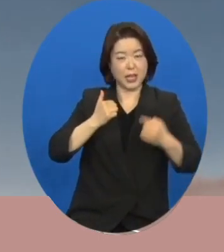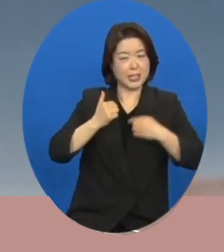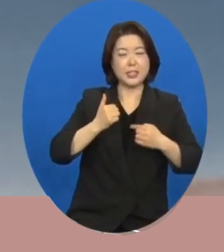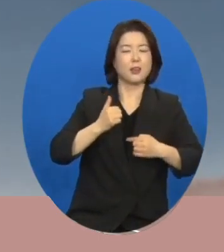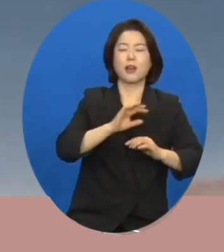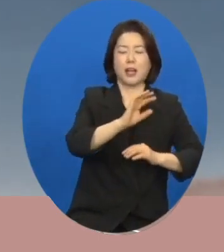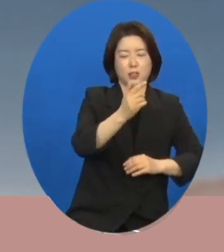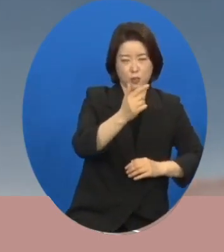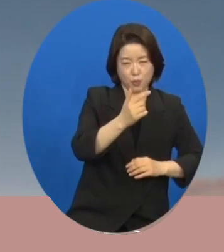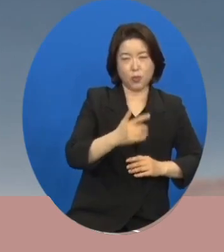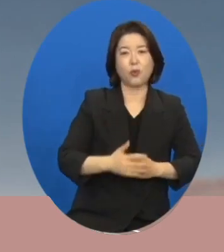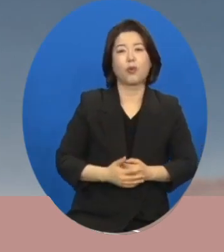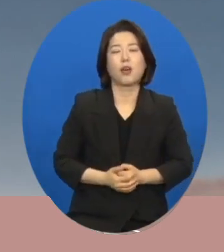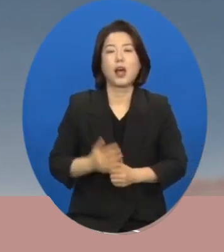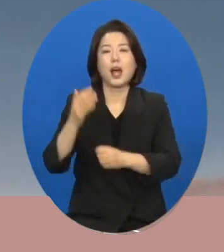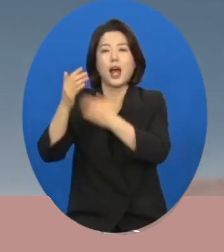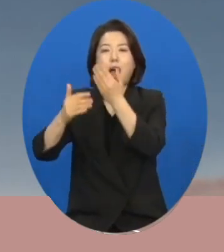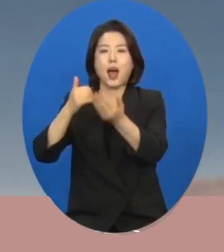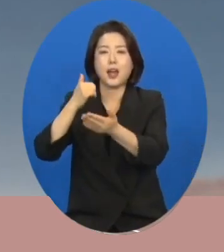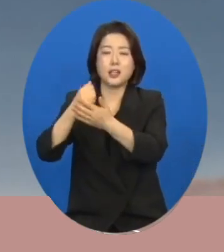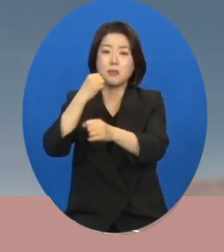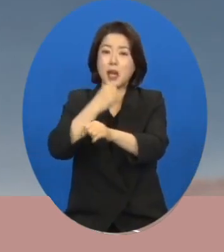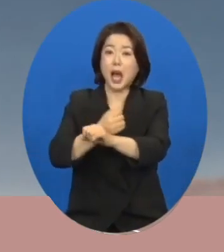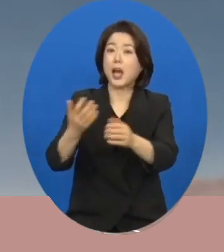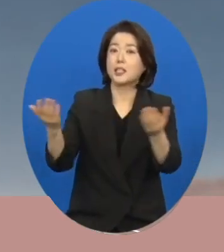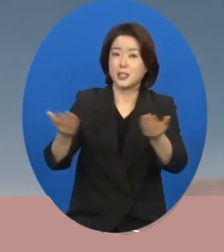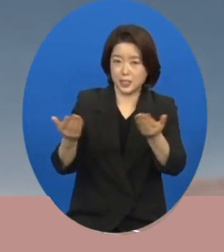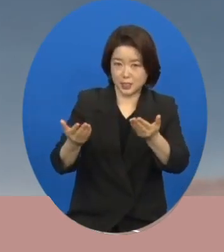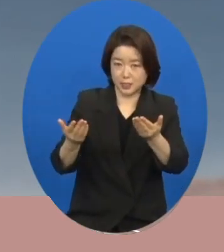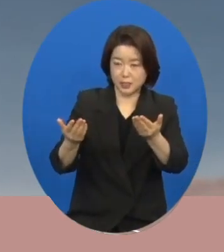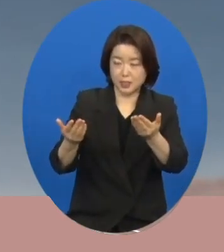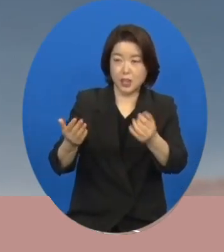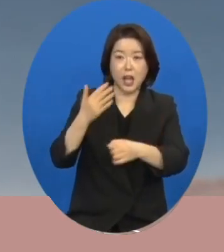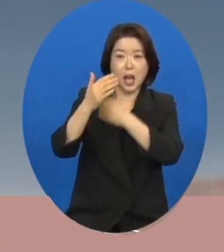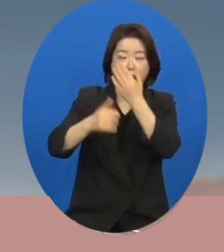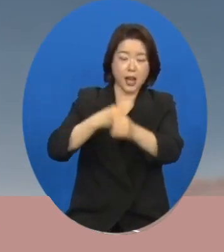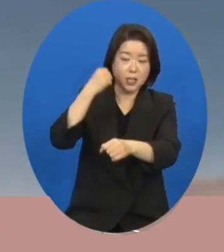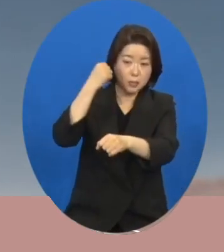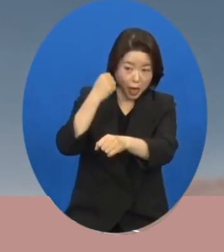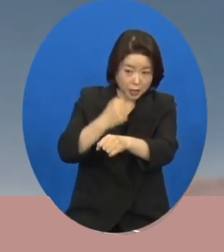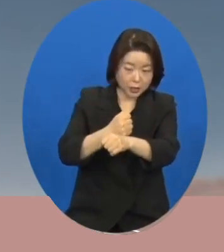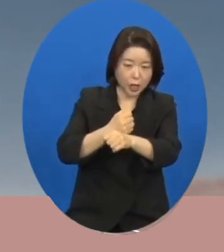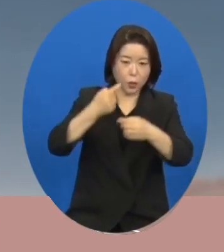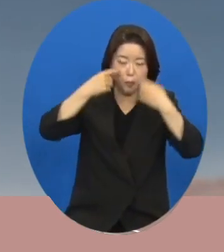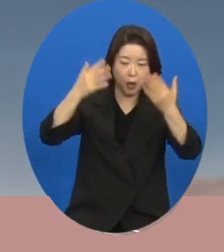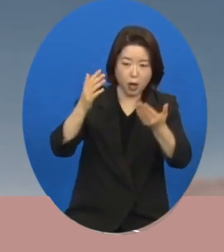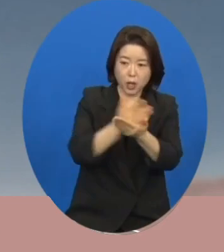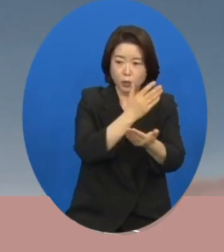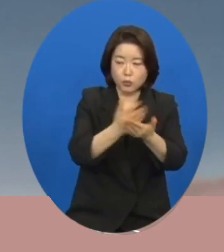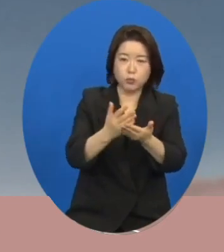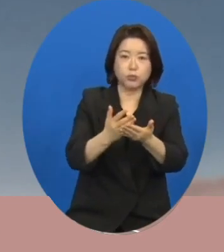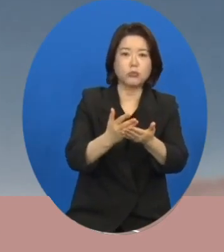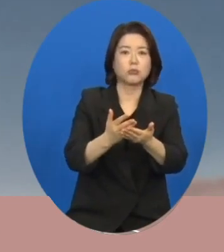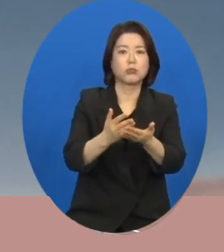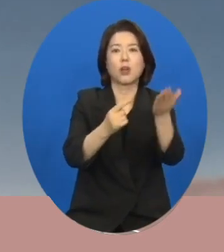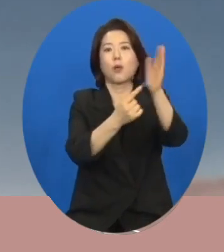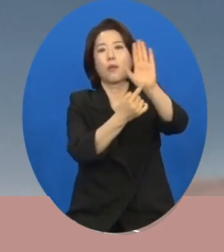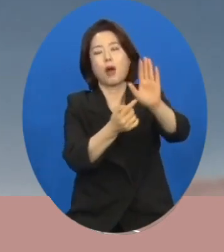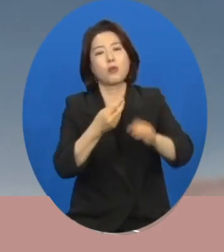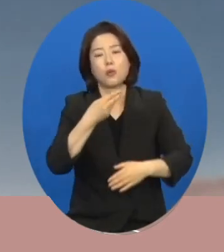분노가 아니라 하나님이 하신 일을 하나님이 하셨다라고 명확하게 구별하지 않았다는 거예요